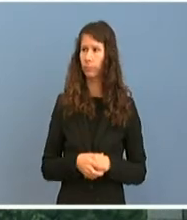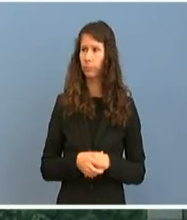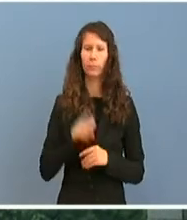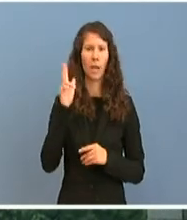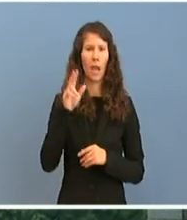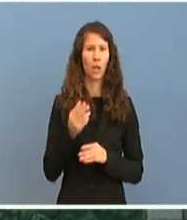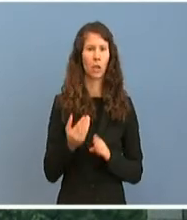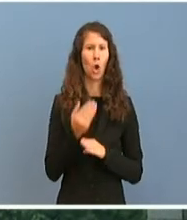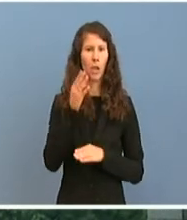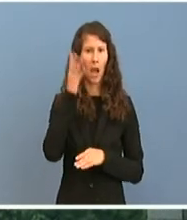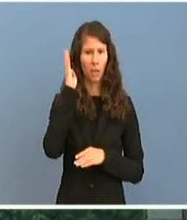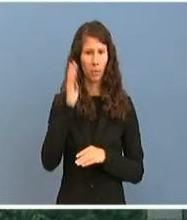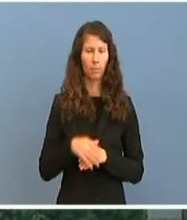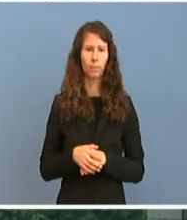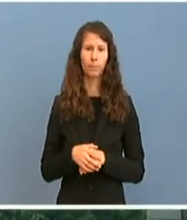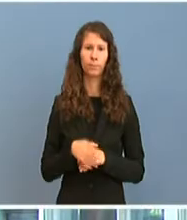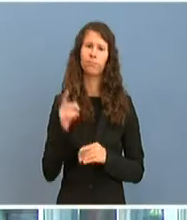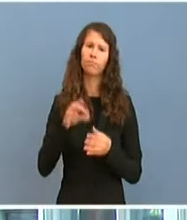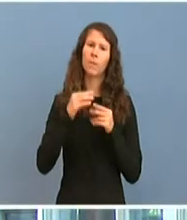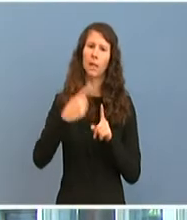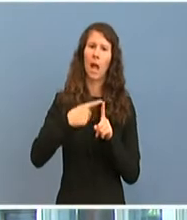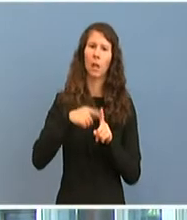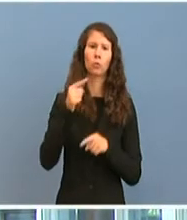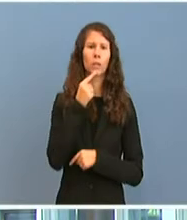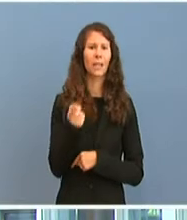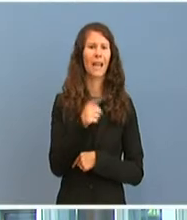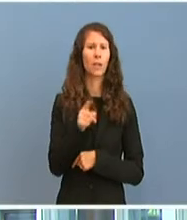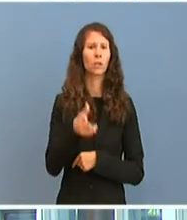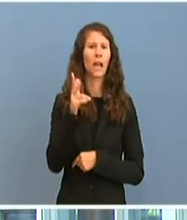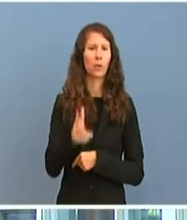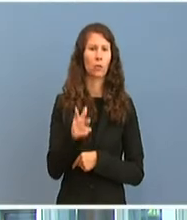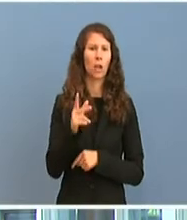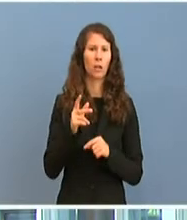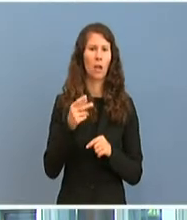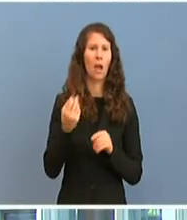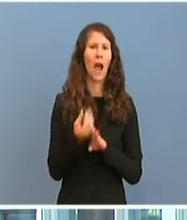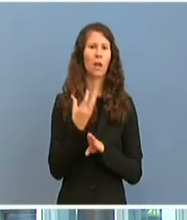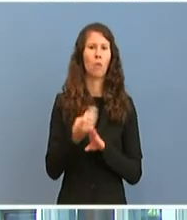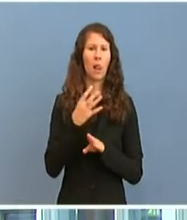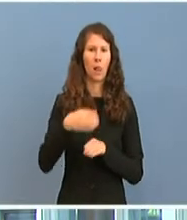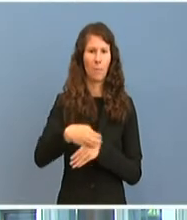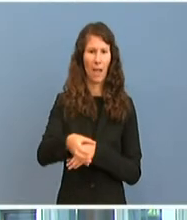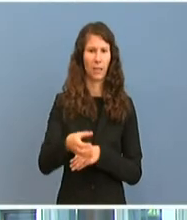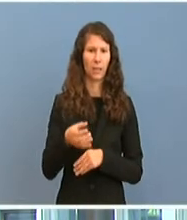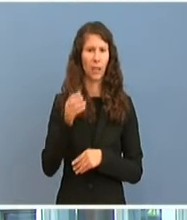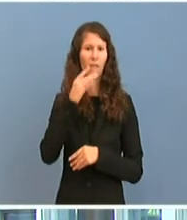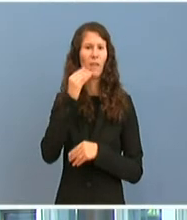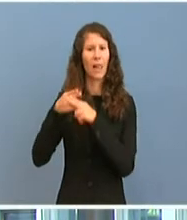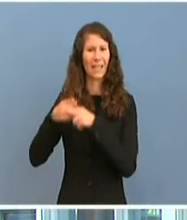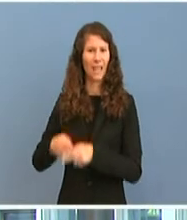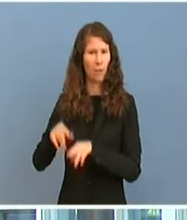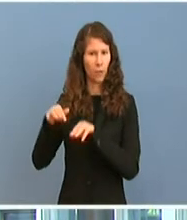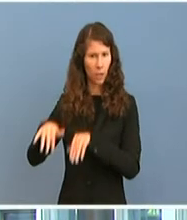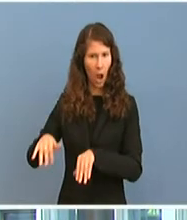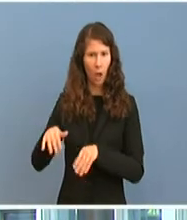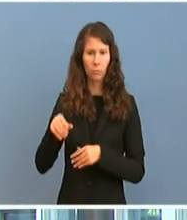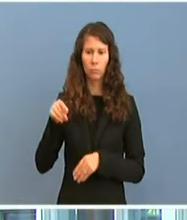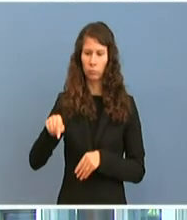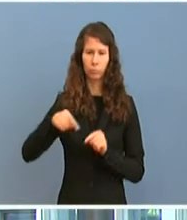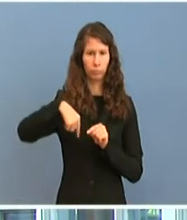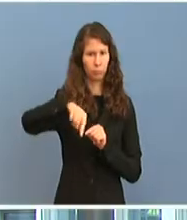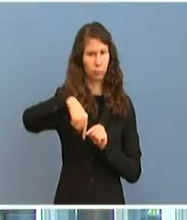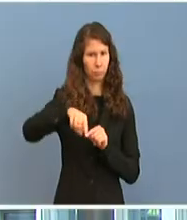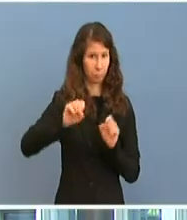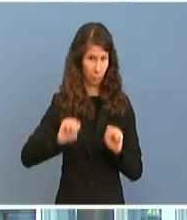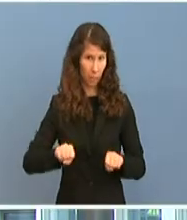Herr Nicole, als kurze Nachfrage zu den Zahlen. Sie sagen 1.300 aktuell im Einsatz. Wie viele hätten Sie denn noch in Reserve, die also auch dafür zur